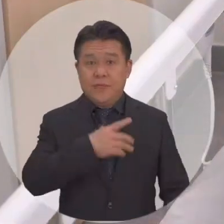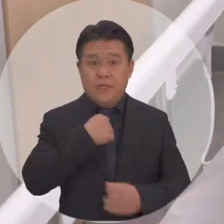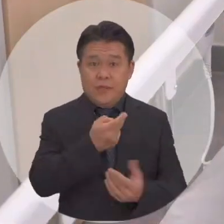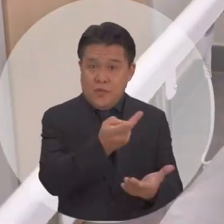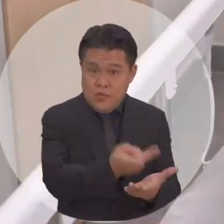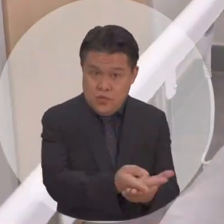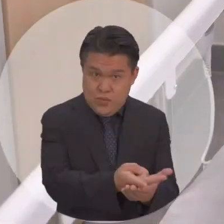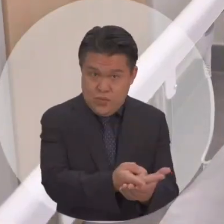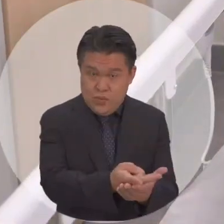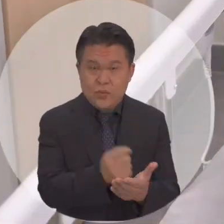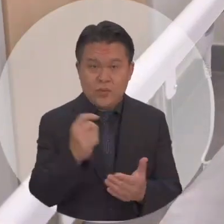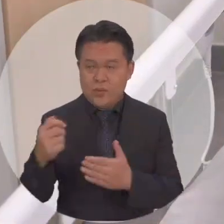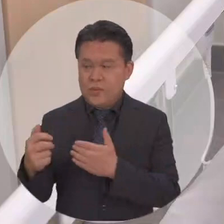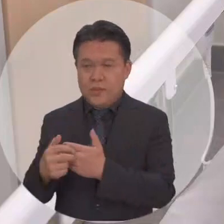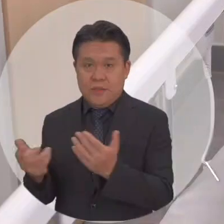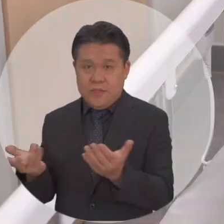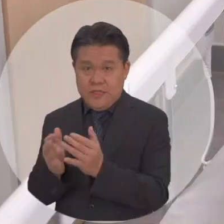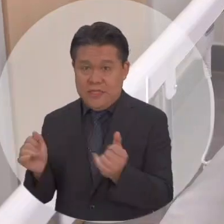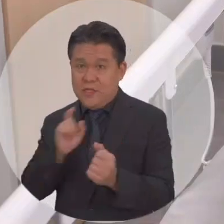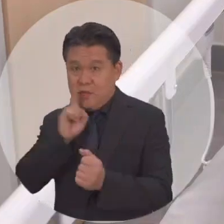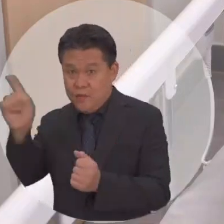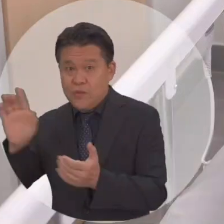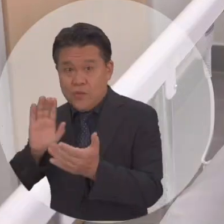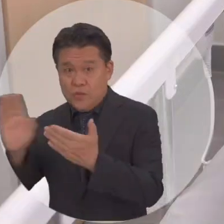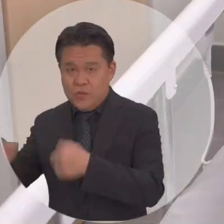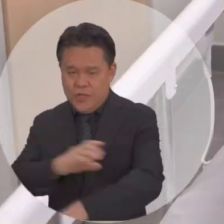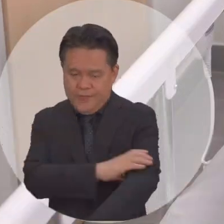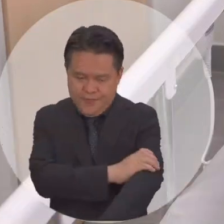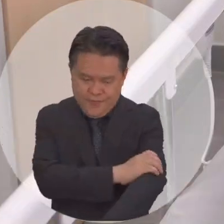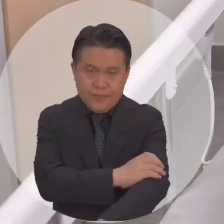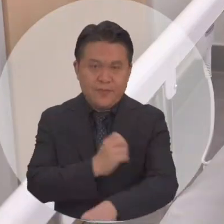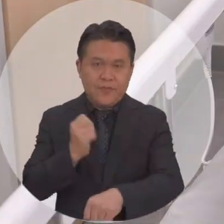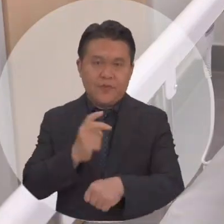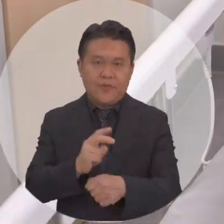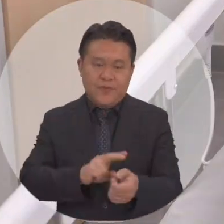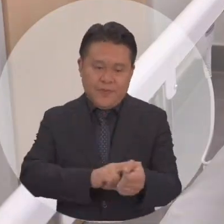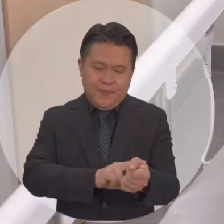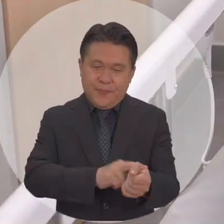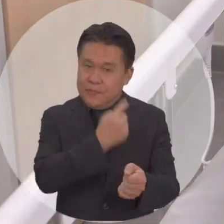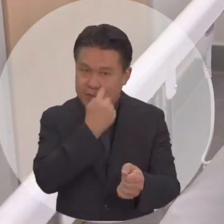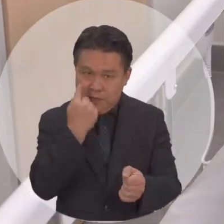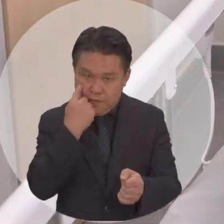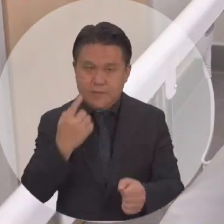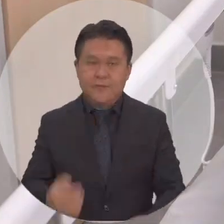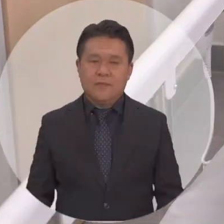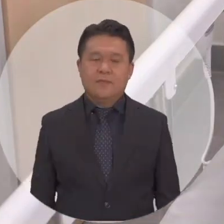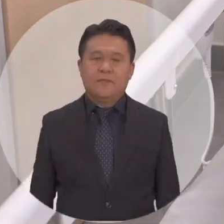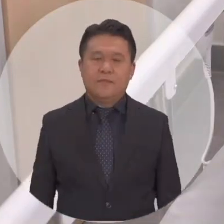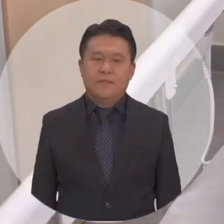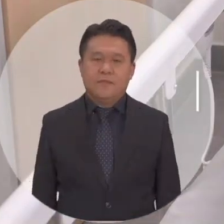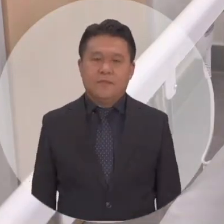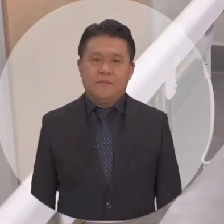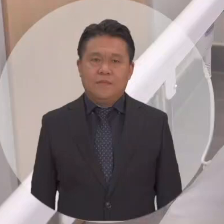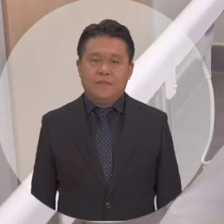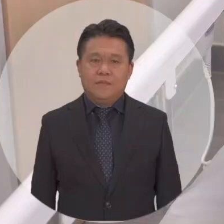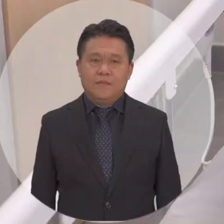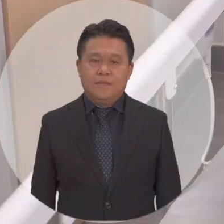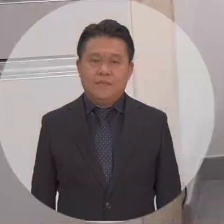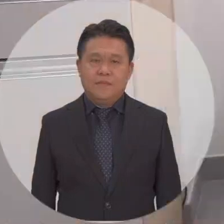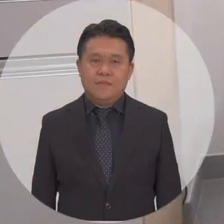대상자를 안전하게 눕히고 요양병원 종사자에게 보고 후 혈압과 맥박을 측정해줍니다.